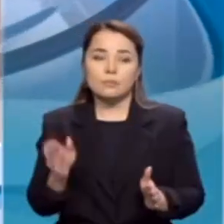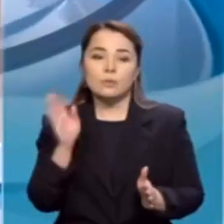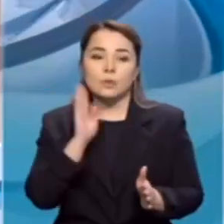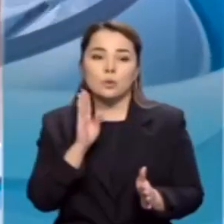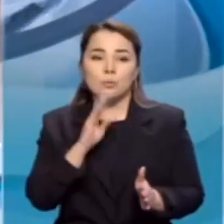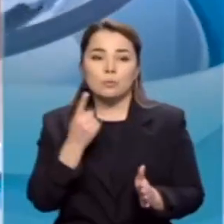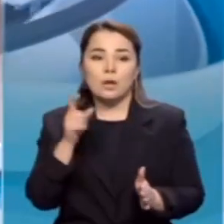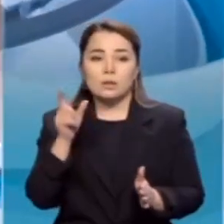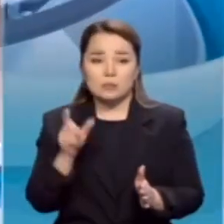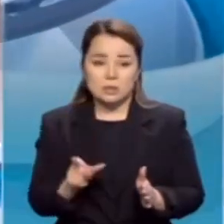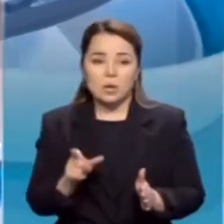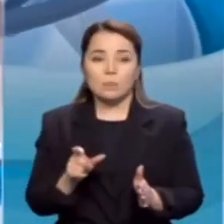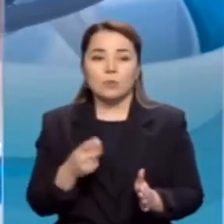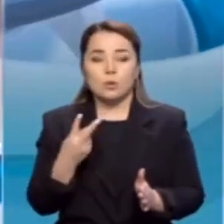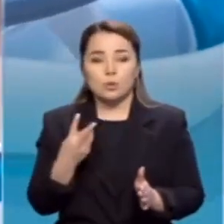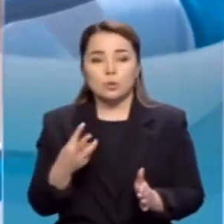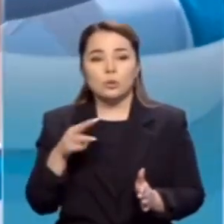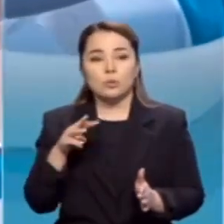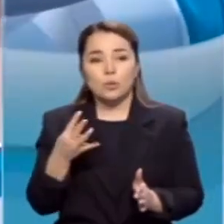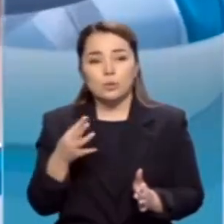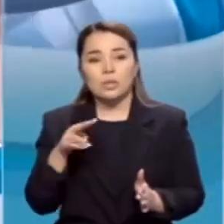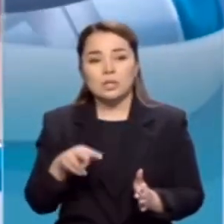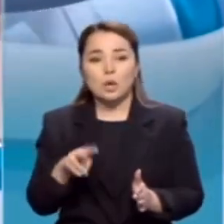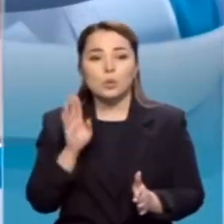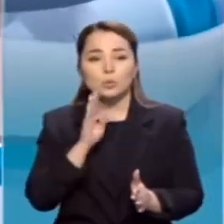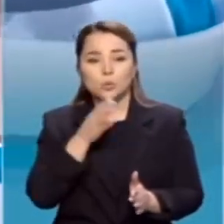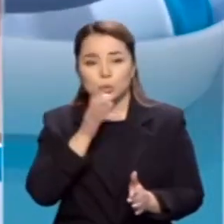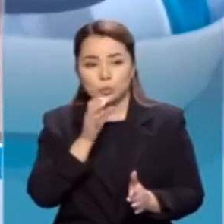бір адамға тәулігіне 3-4 литр есебінен су,